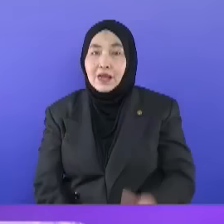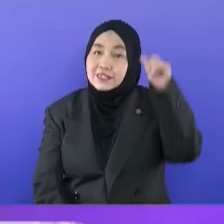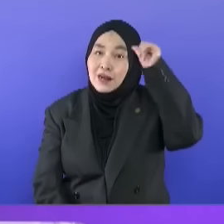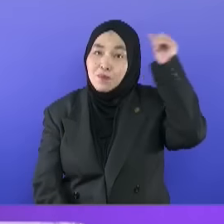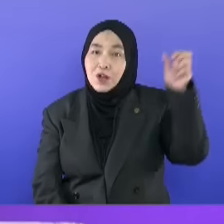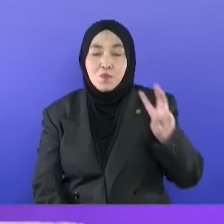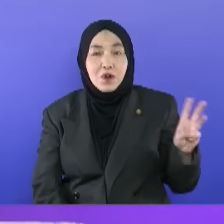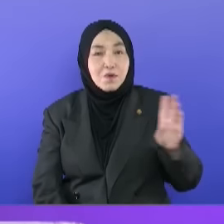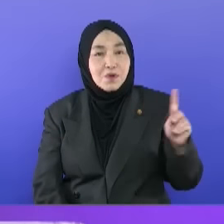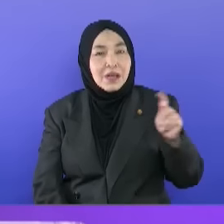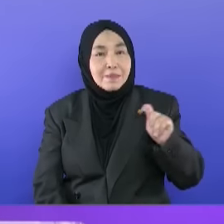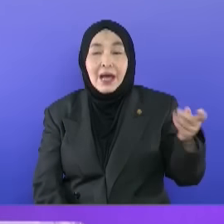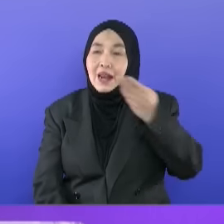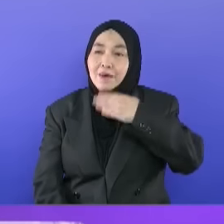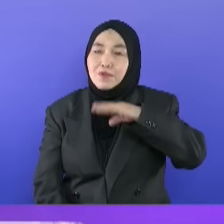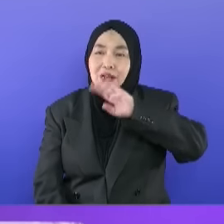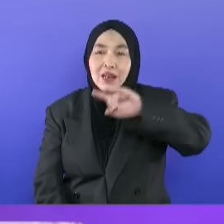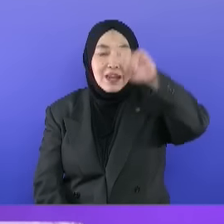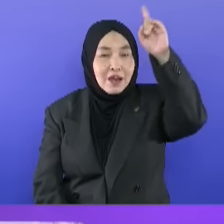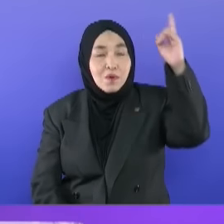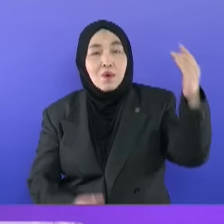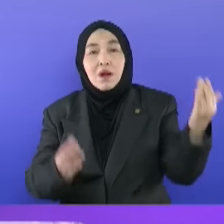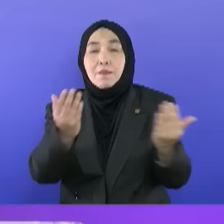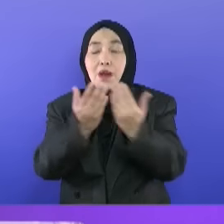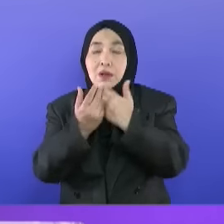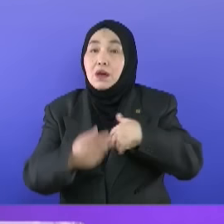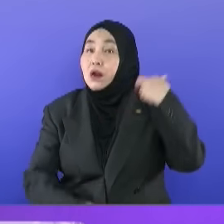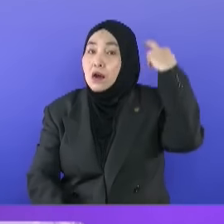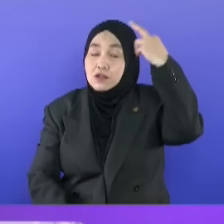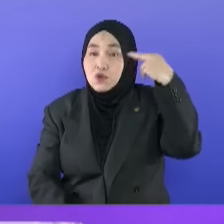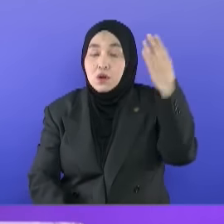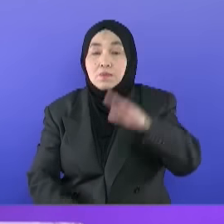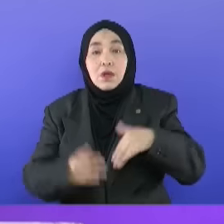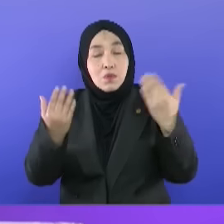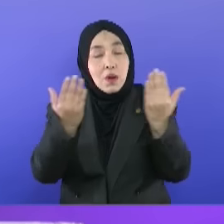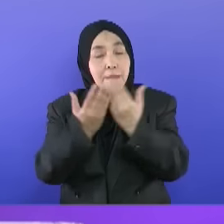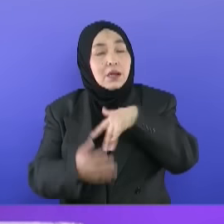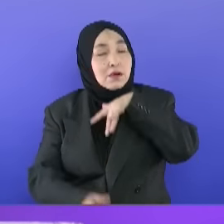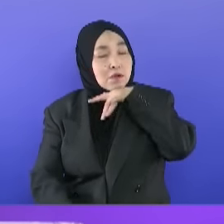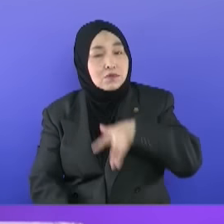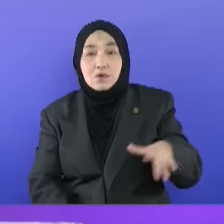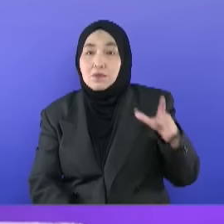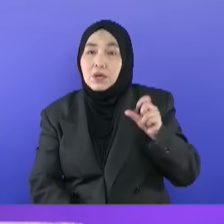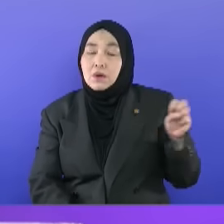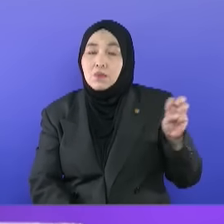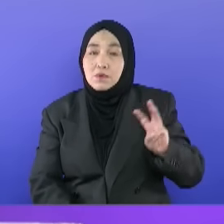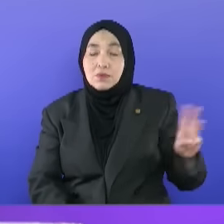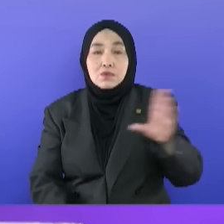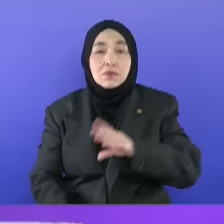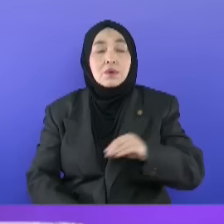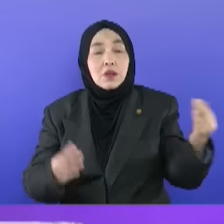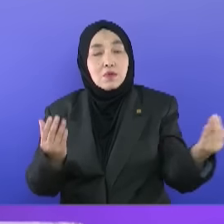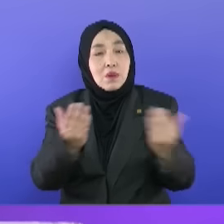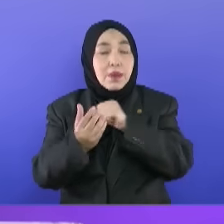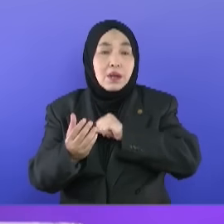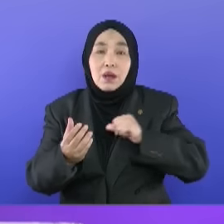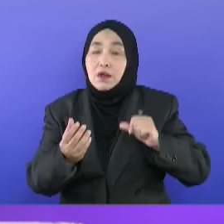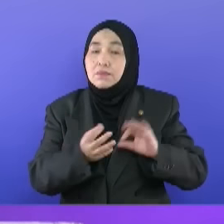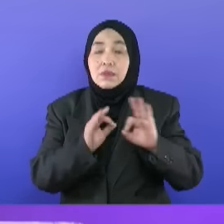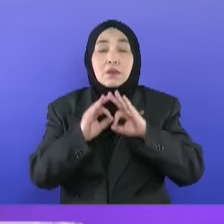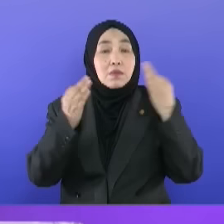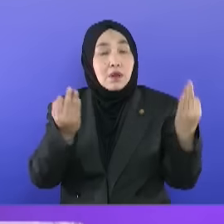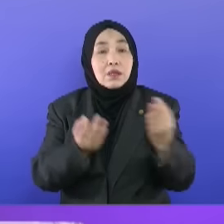Assalamualaikum warahmatullahi wabarakatuh. Alhamdulillah wassalatu wassalamu ala rasulillah waa alihi wamanwalah. Ashhadu alla ilahaillallah ashadu anna muhammadan abduhu wa rasuluh. Allahumma salli